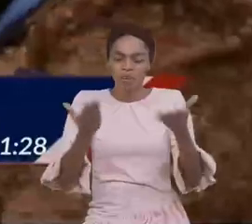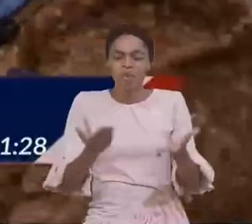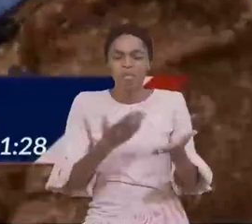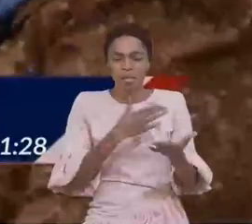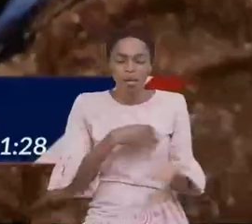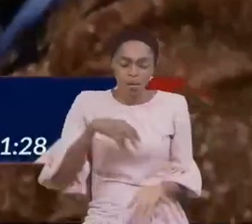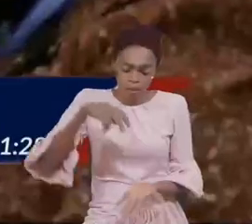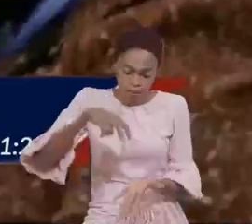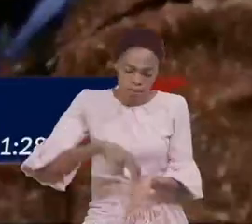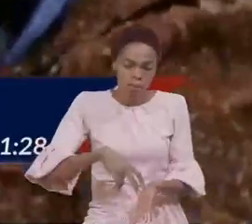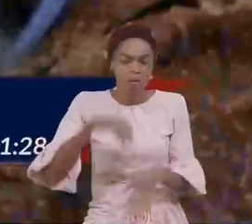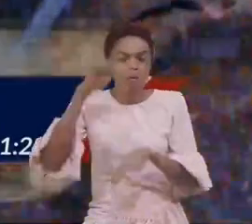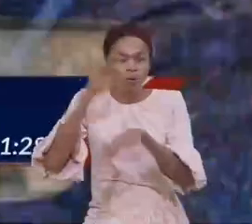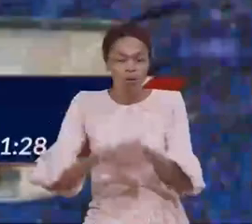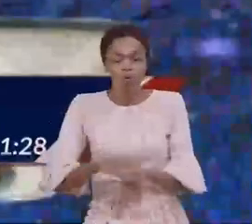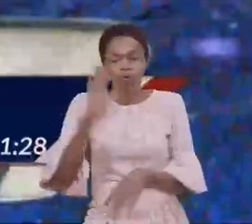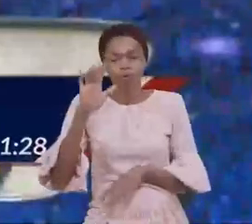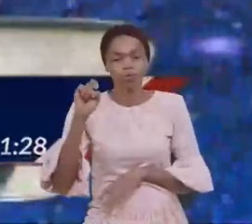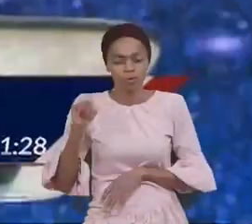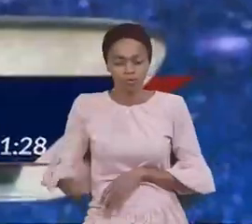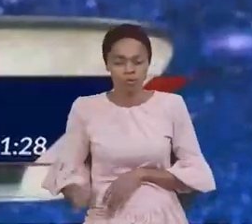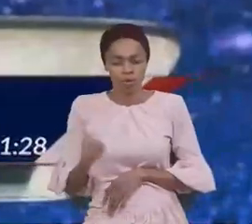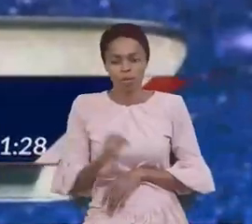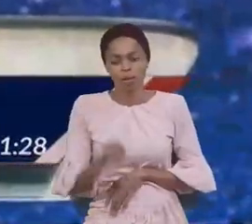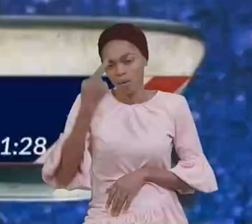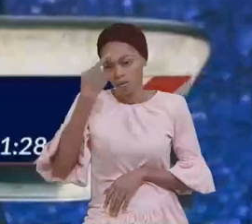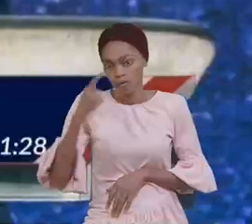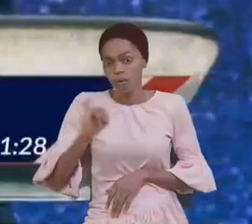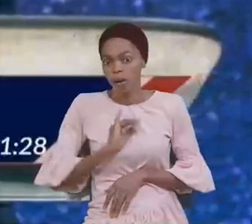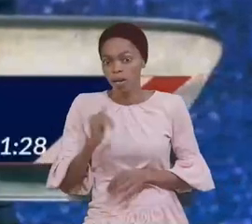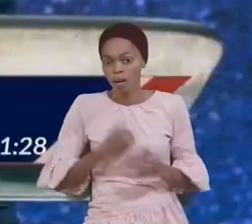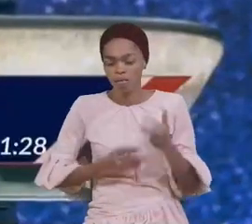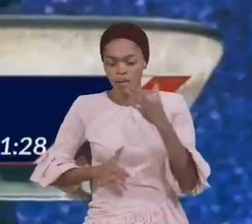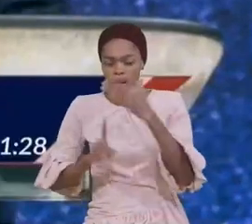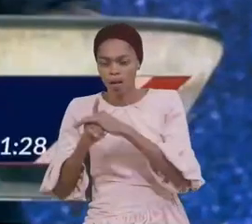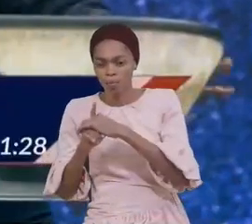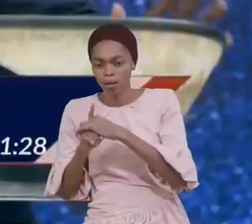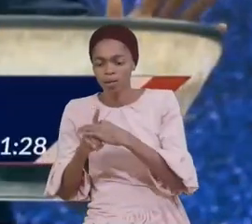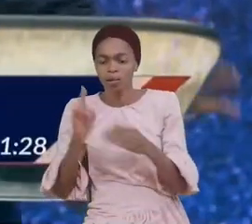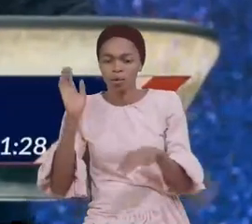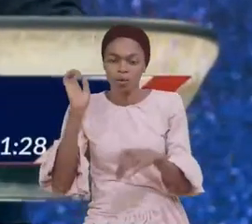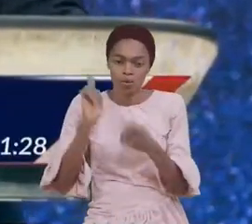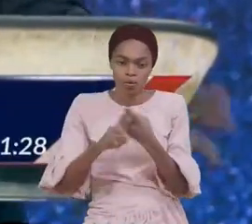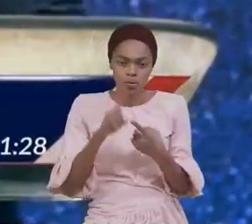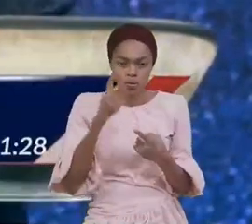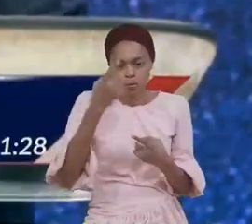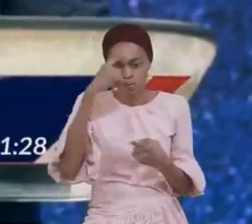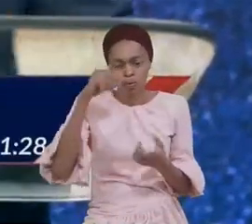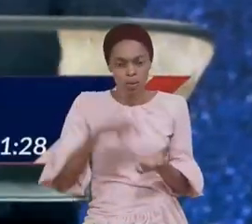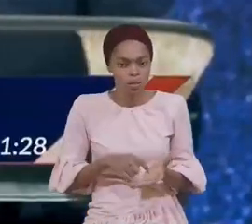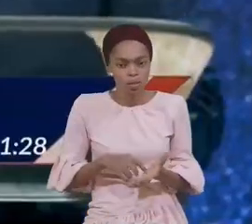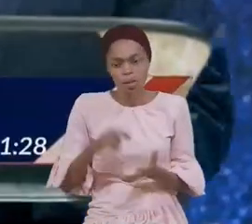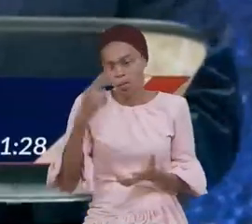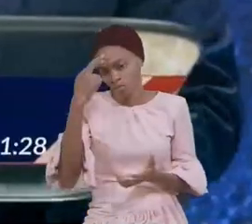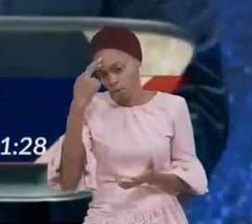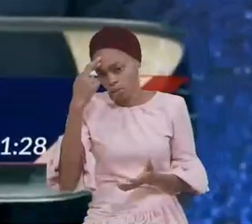Mais lève-toi et tiens-toi sur tes pieds, car je te suis apparu pour t'établir ministre